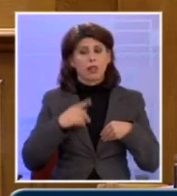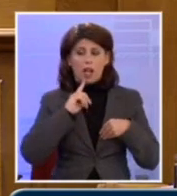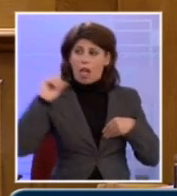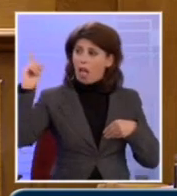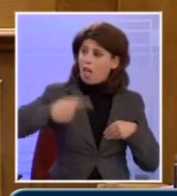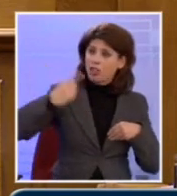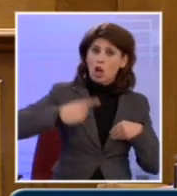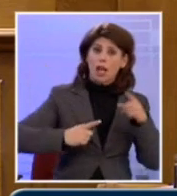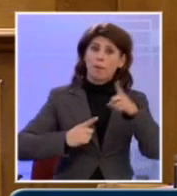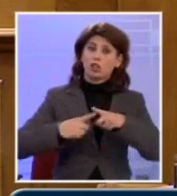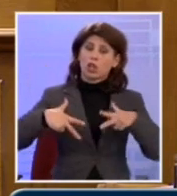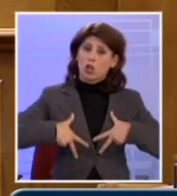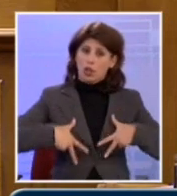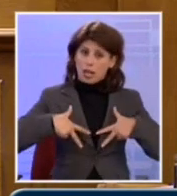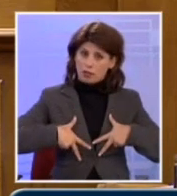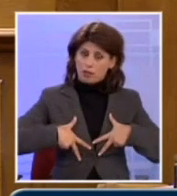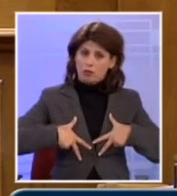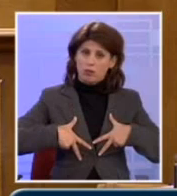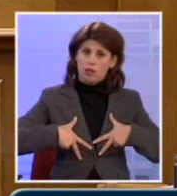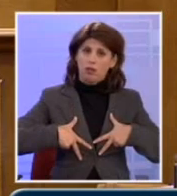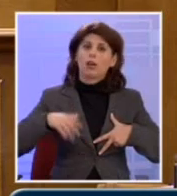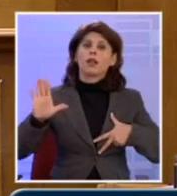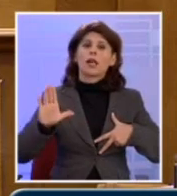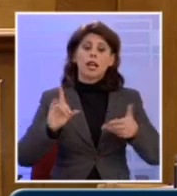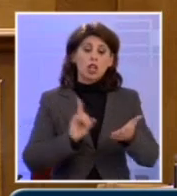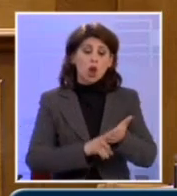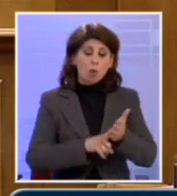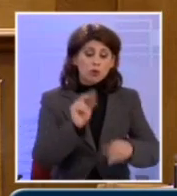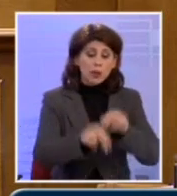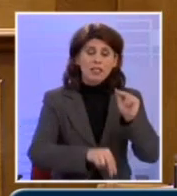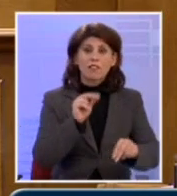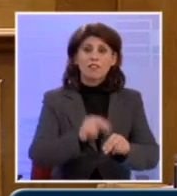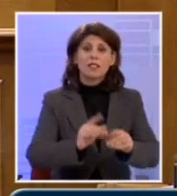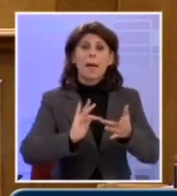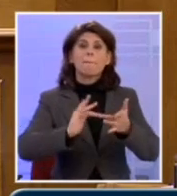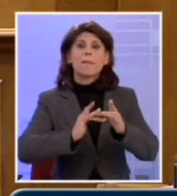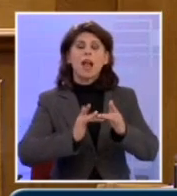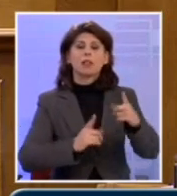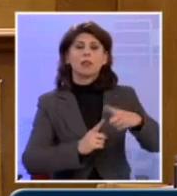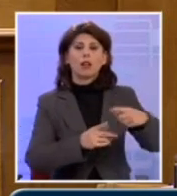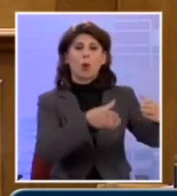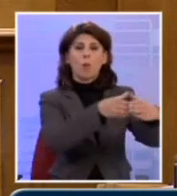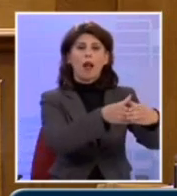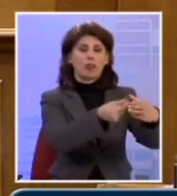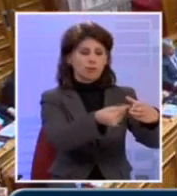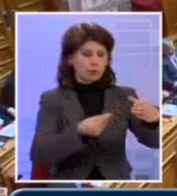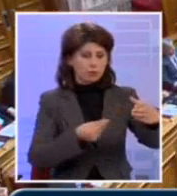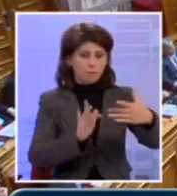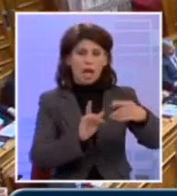εντολές από τεχνοκράτες και να νομοθετεί email τεχνικών ομάδων.